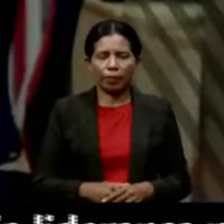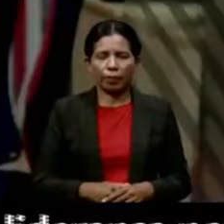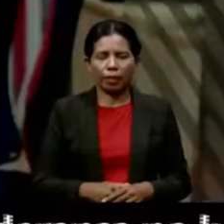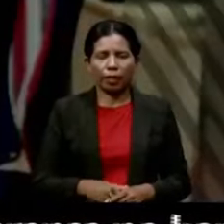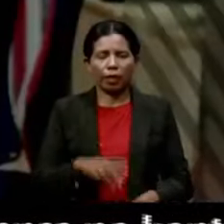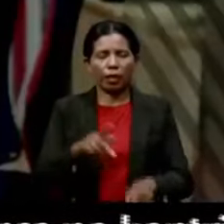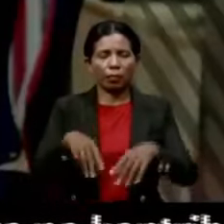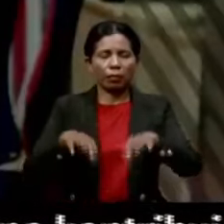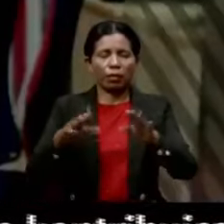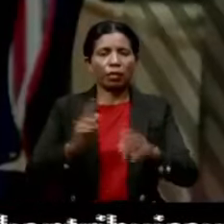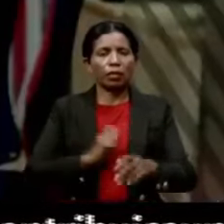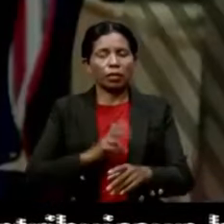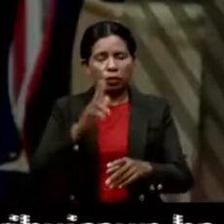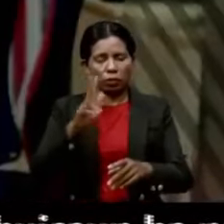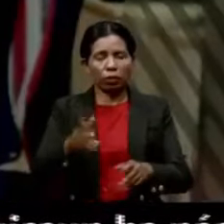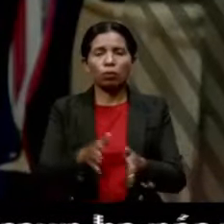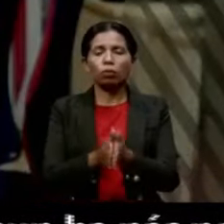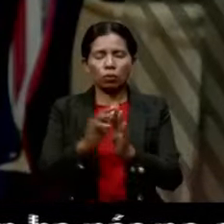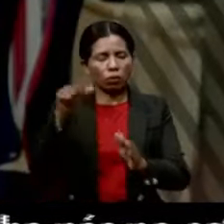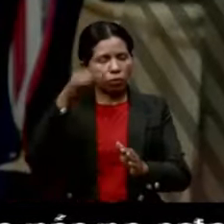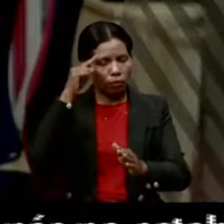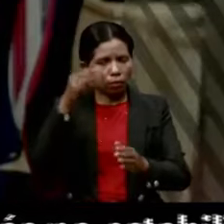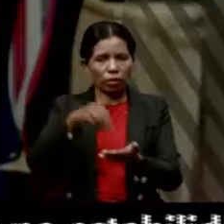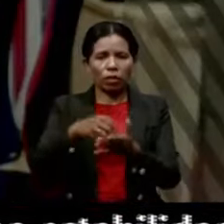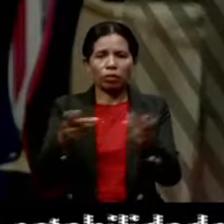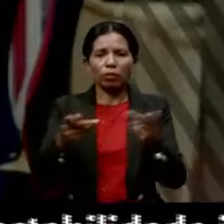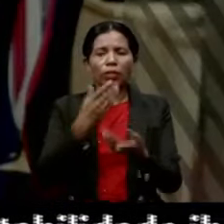Vendedores de taxi todo lujo su gobierno cría fatin basira.